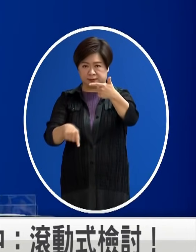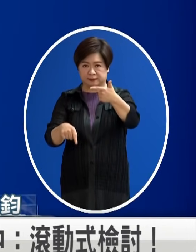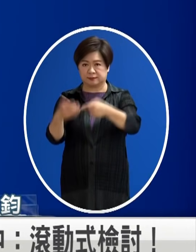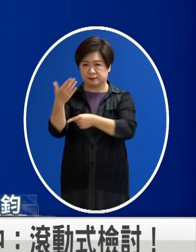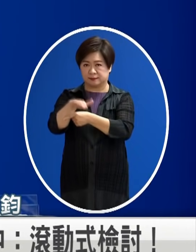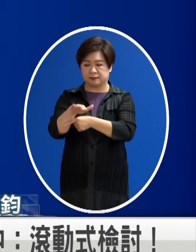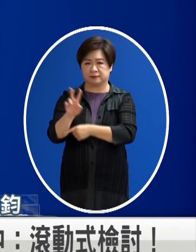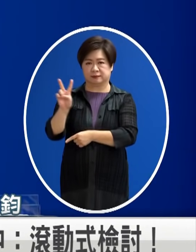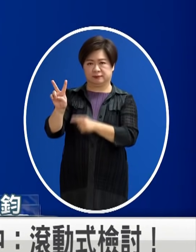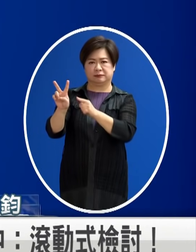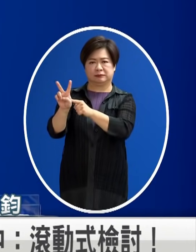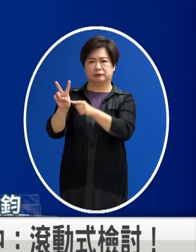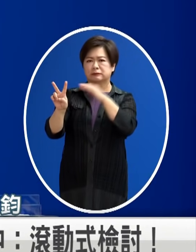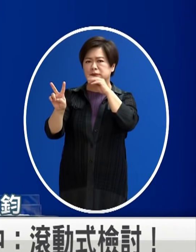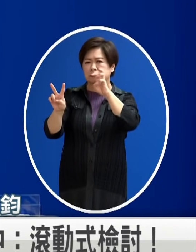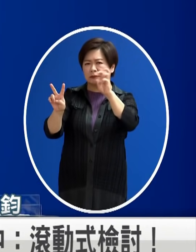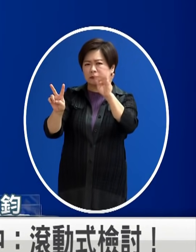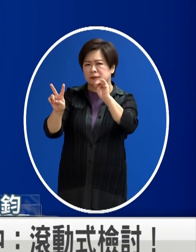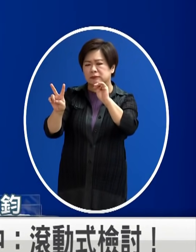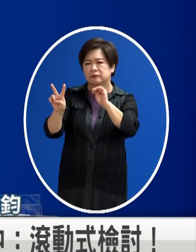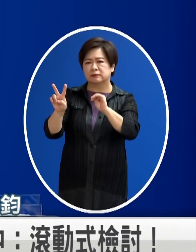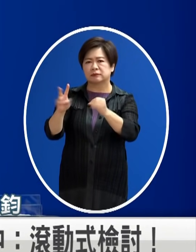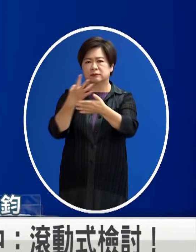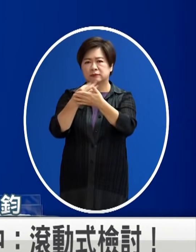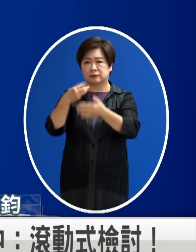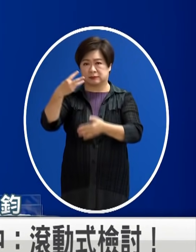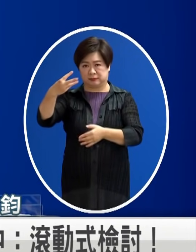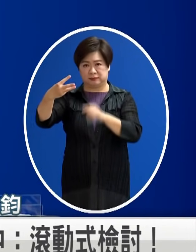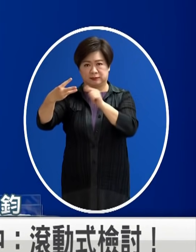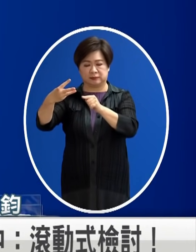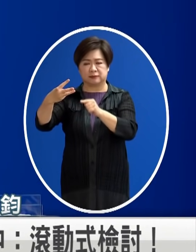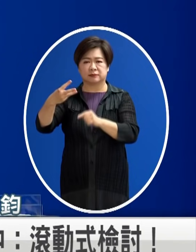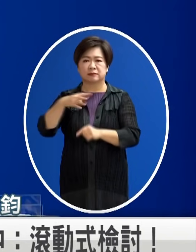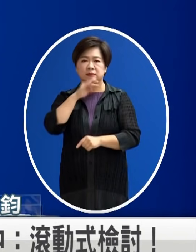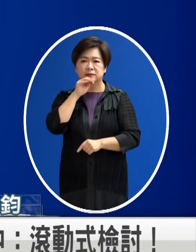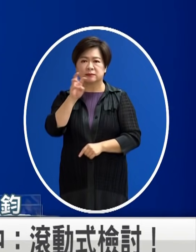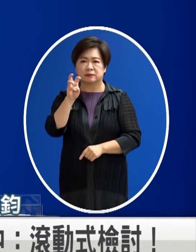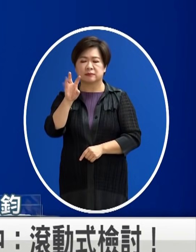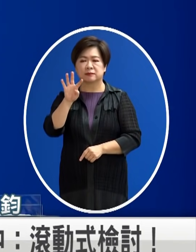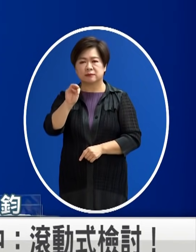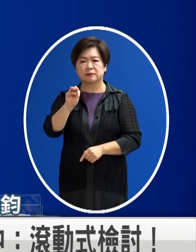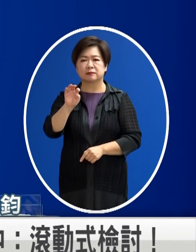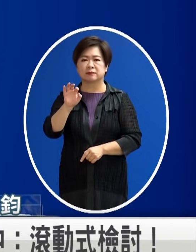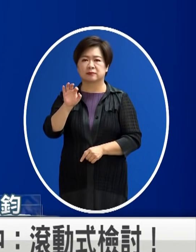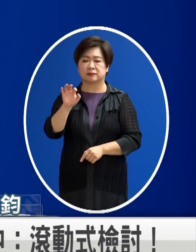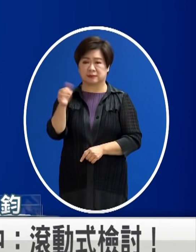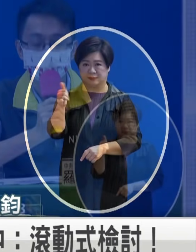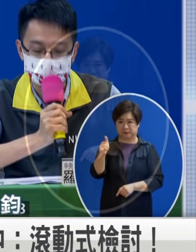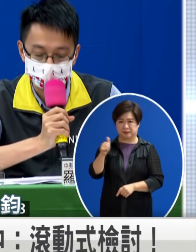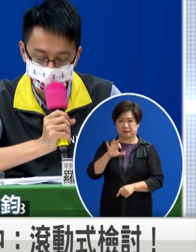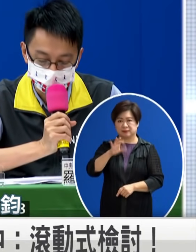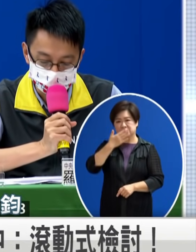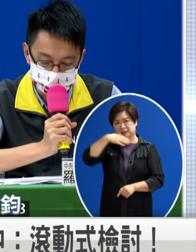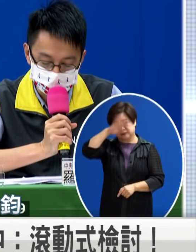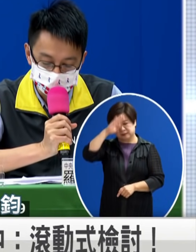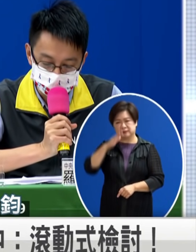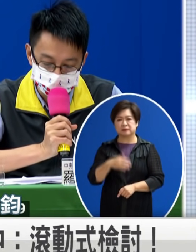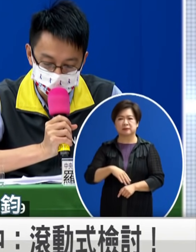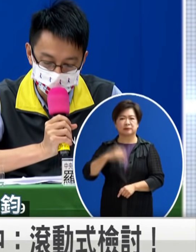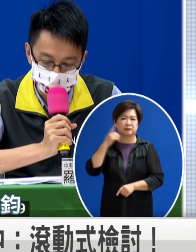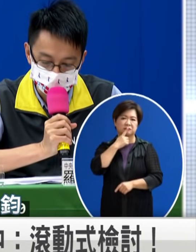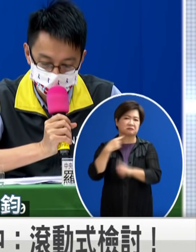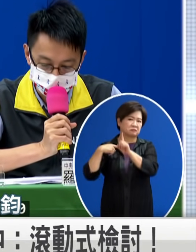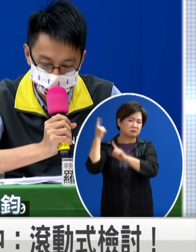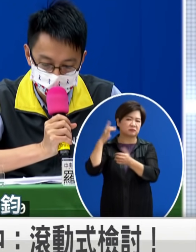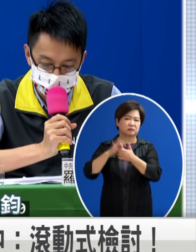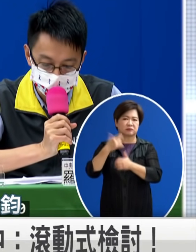有2例是30多岁，其中序号3这一位30多岁男性本身是有糖尿病、高血压以及慢性